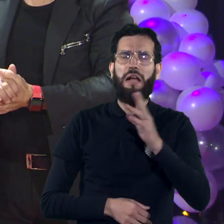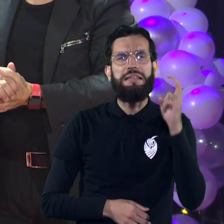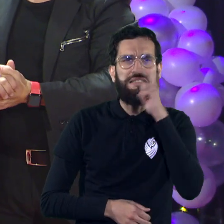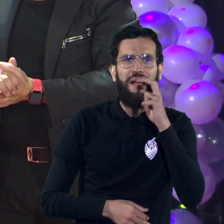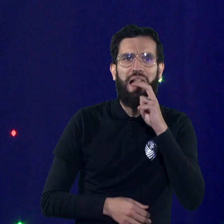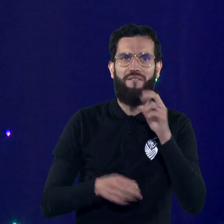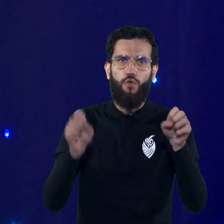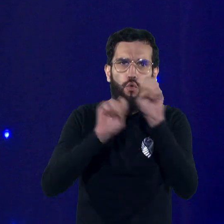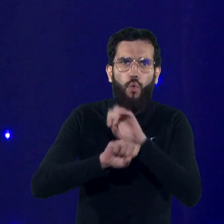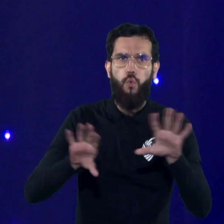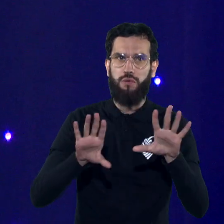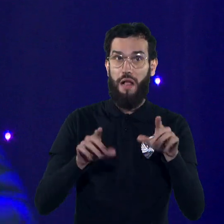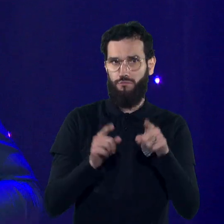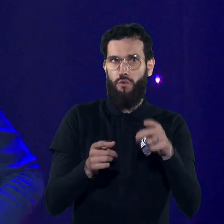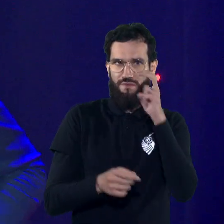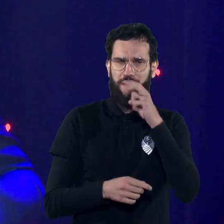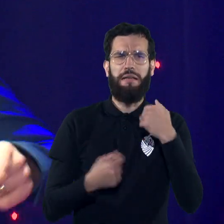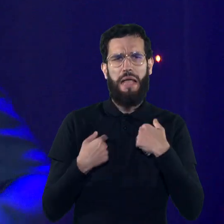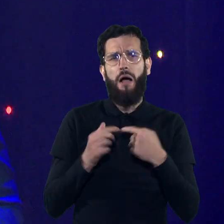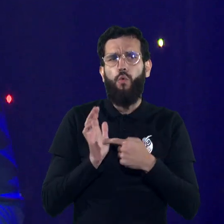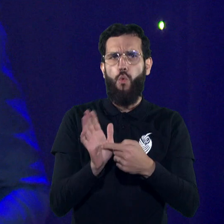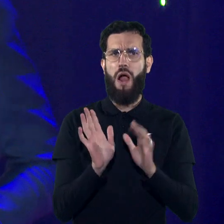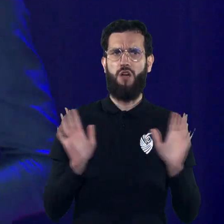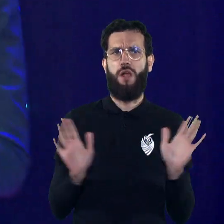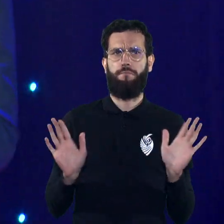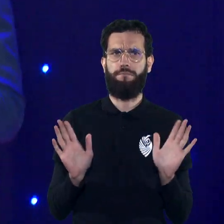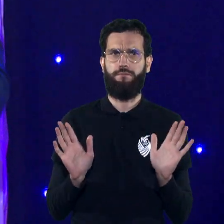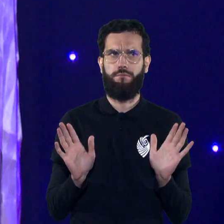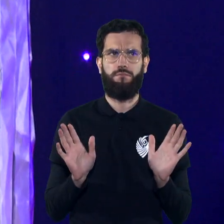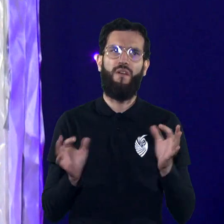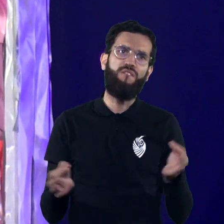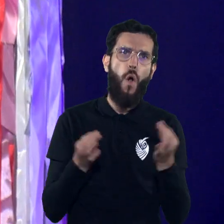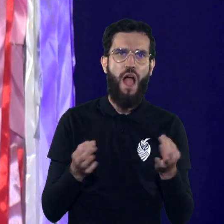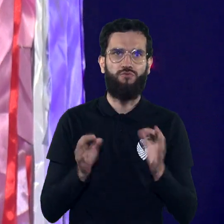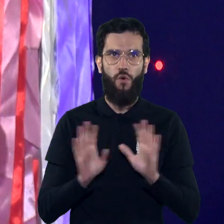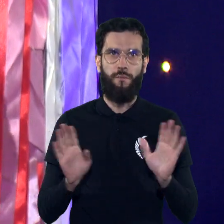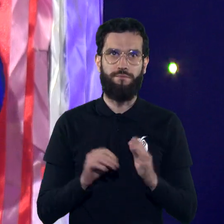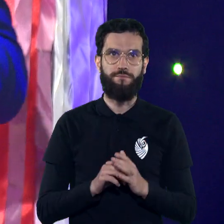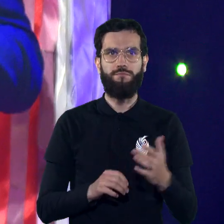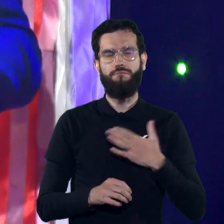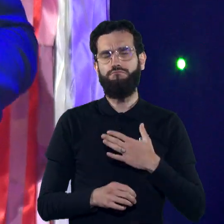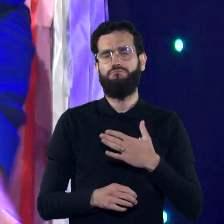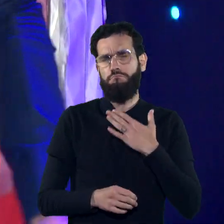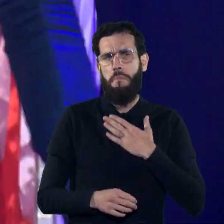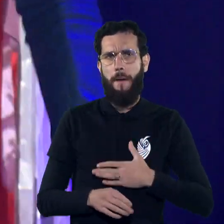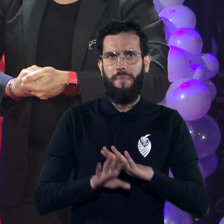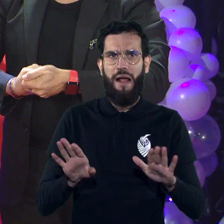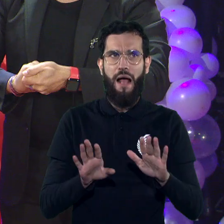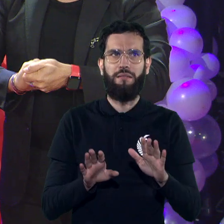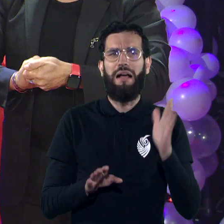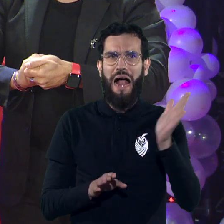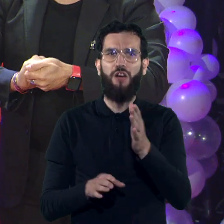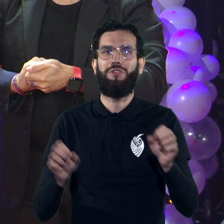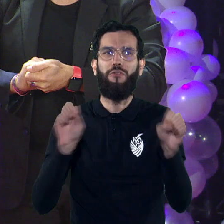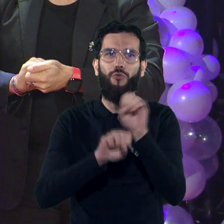zvedavý na nejaké kúzla, nejaké triky, tak ja vieš čo, ja ukážem. Niečím a moja obľúbená vec a verím, že